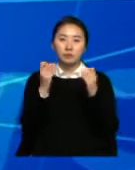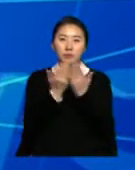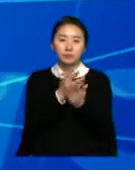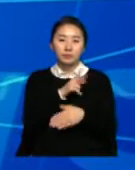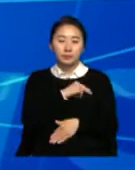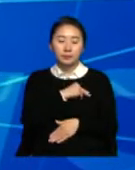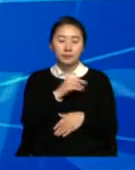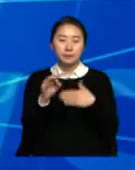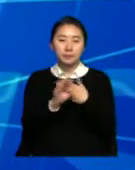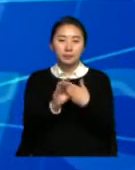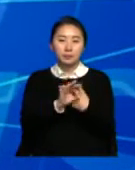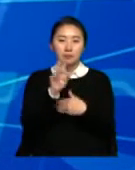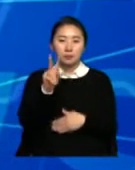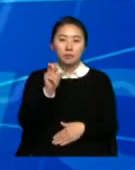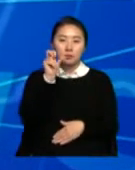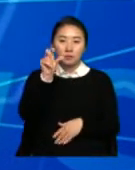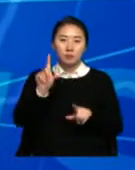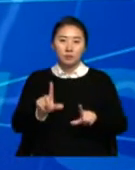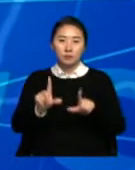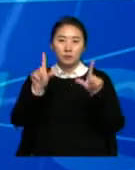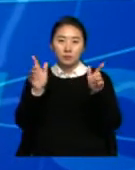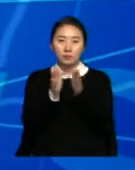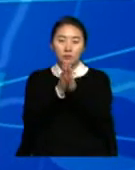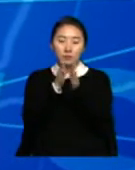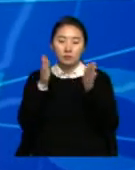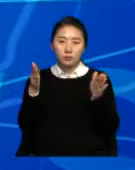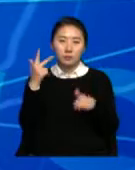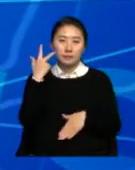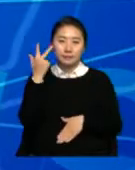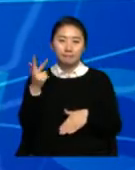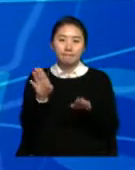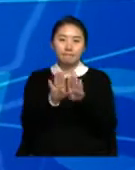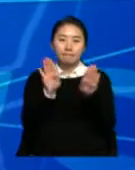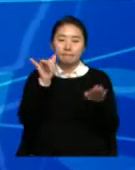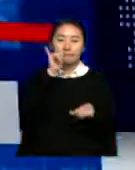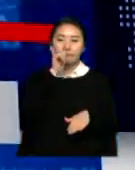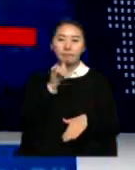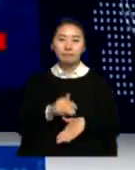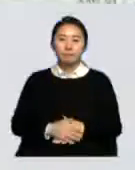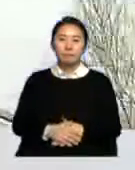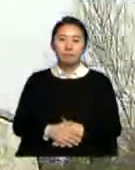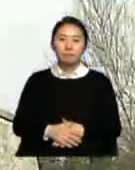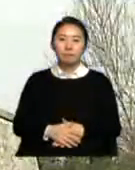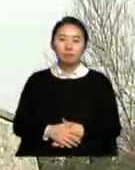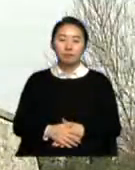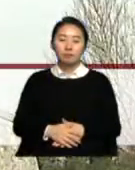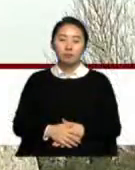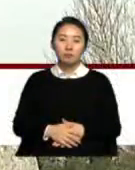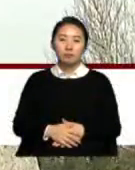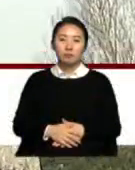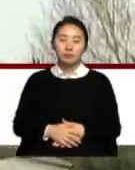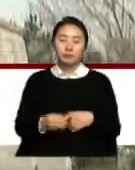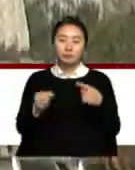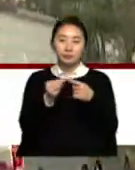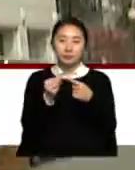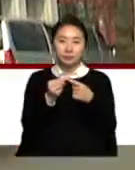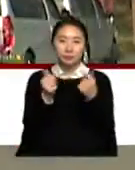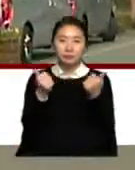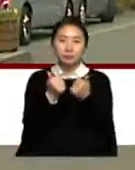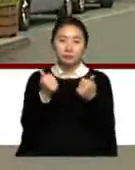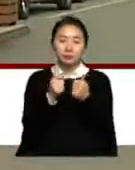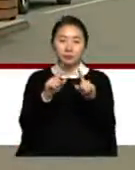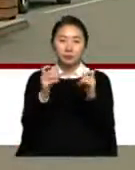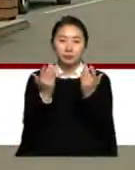성북구의회 임시회가 25일 1차 본회의를 시작으로 7일간의 일정으로 열립니다. 1차